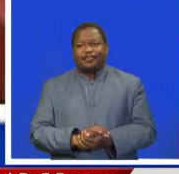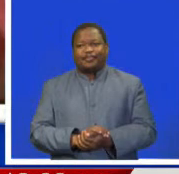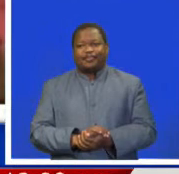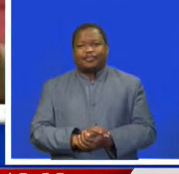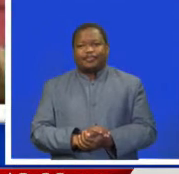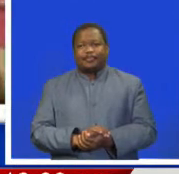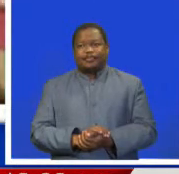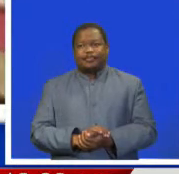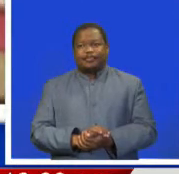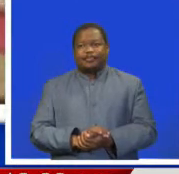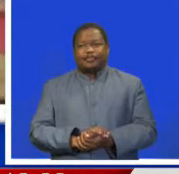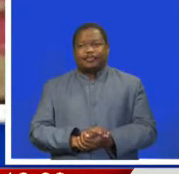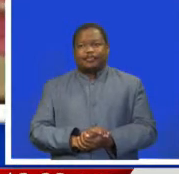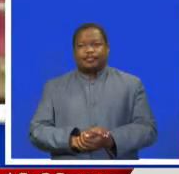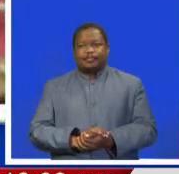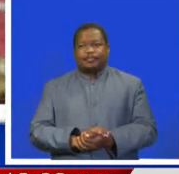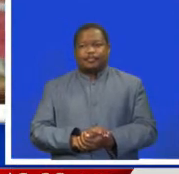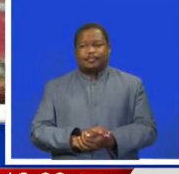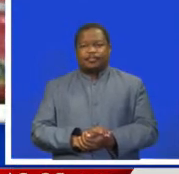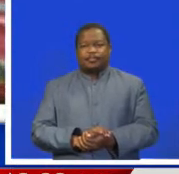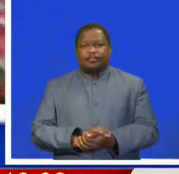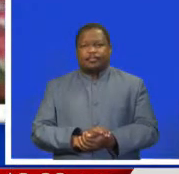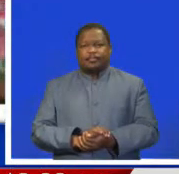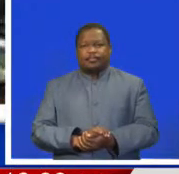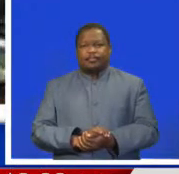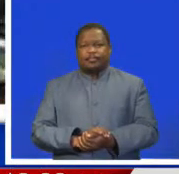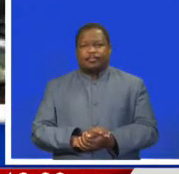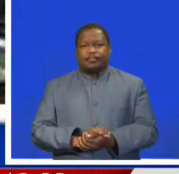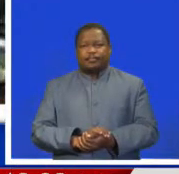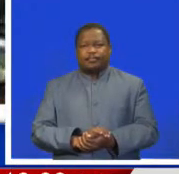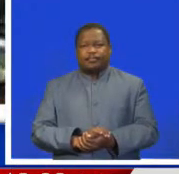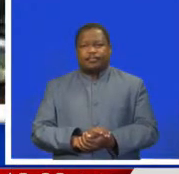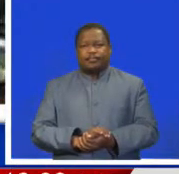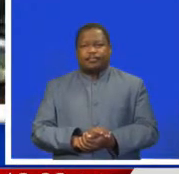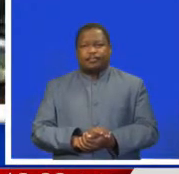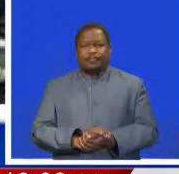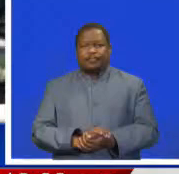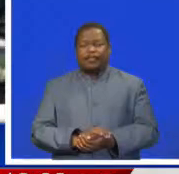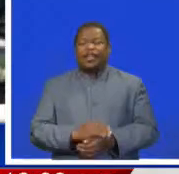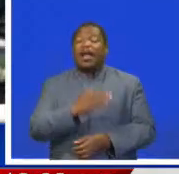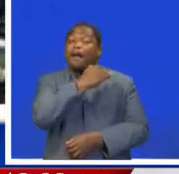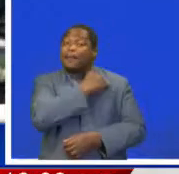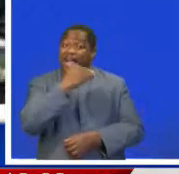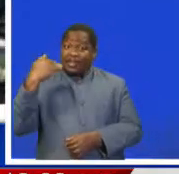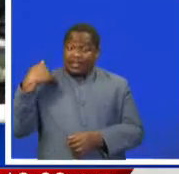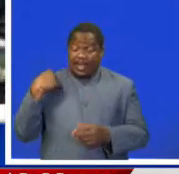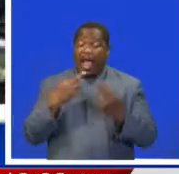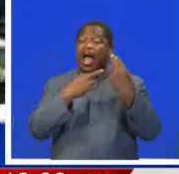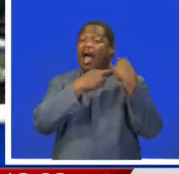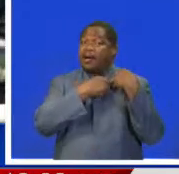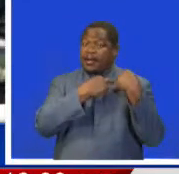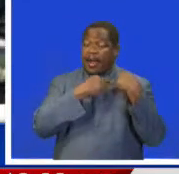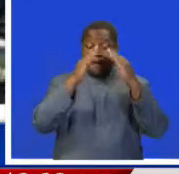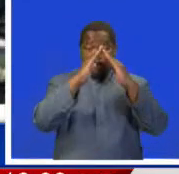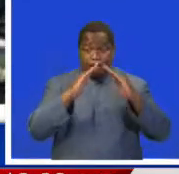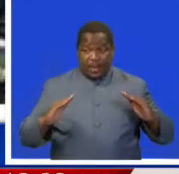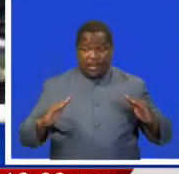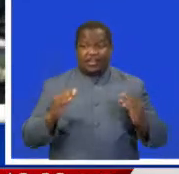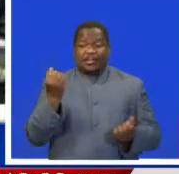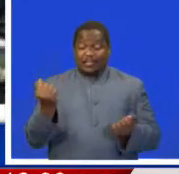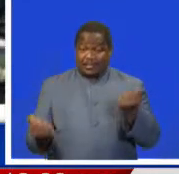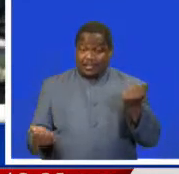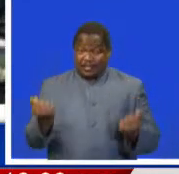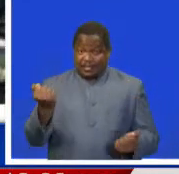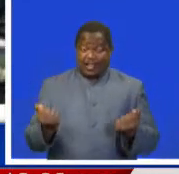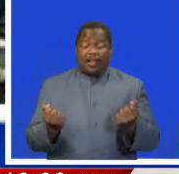temalanga endlamini nginamuzi mkhonda sisezulwini Induna yetemthetho nezimthetho sisekelo pholile shakhantu